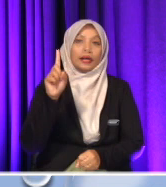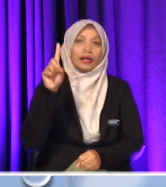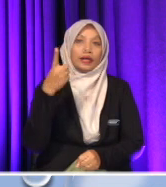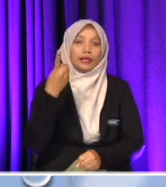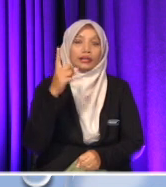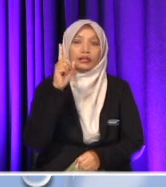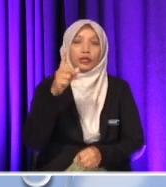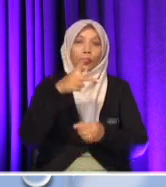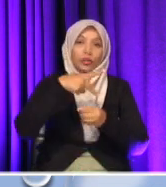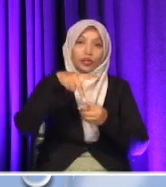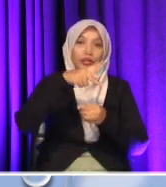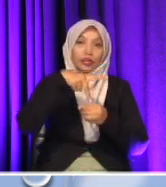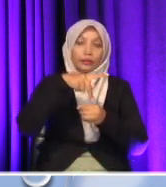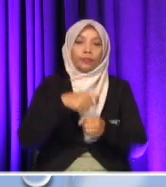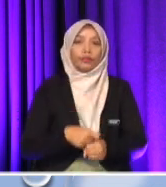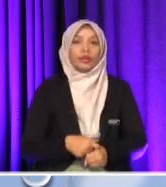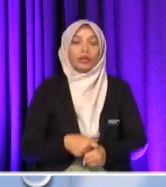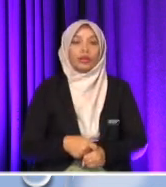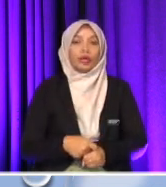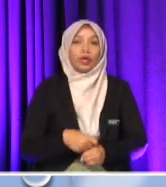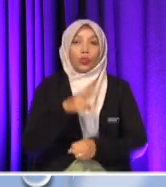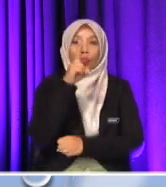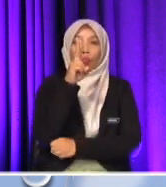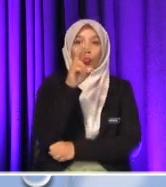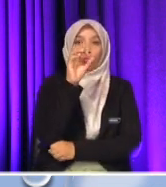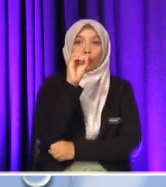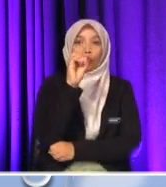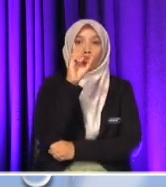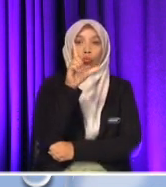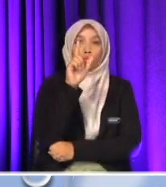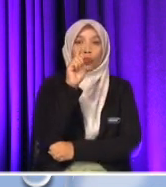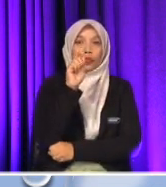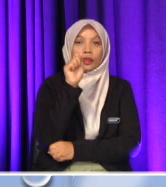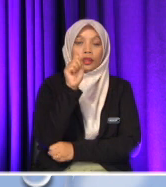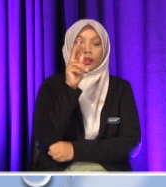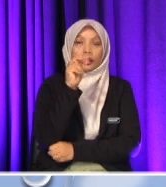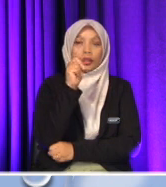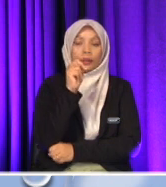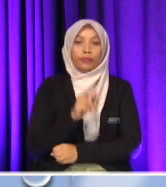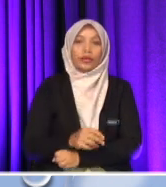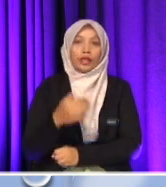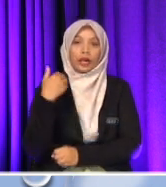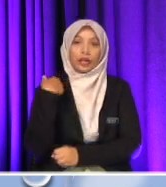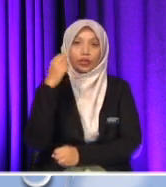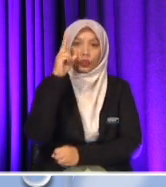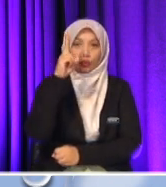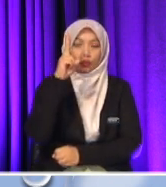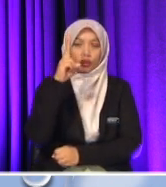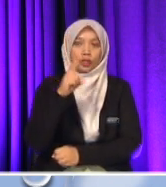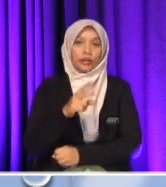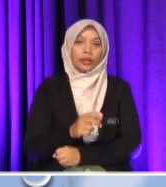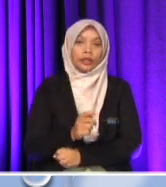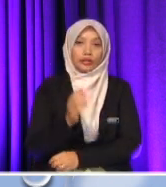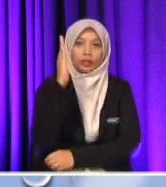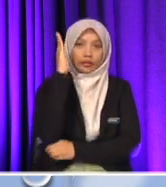kitar. Okay, yang ni adalah voltan VPP itu voltan puncak. Okay, sebelum tu kita ada 2 paksi kalau kita tengok, paksi menegak dan kita ada